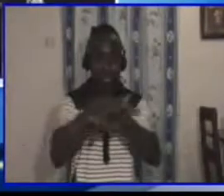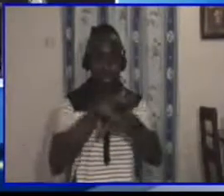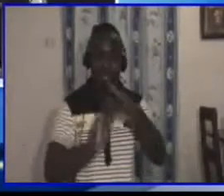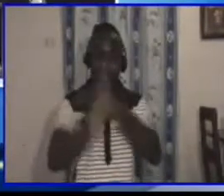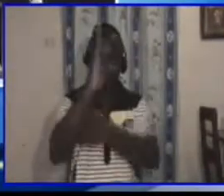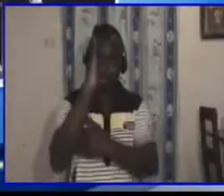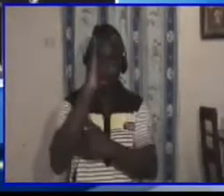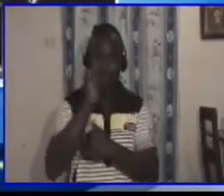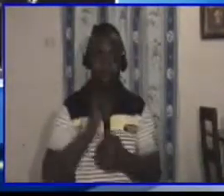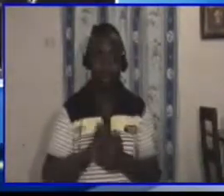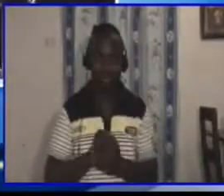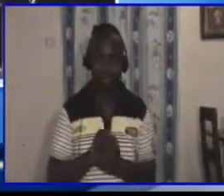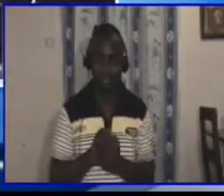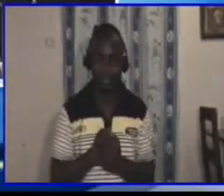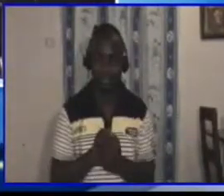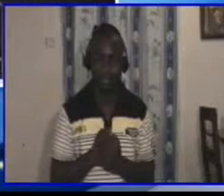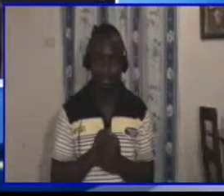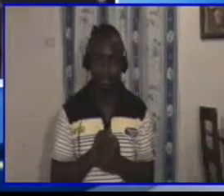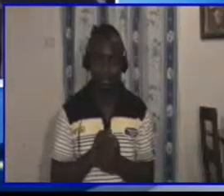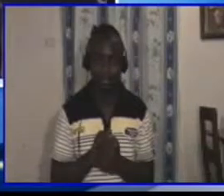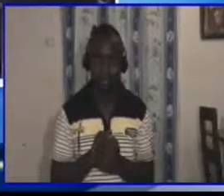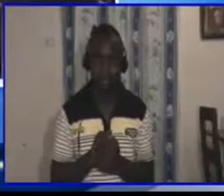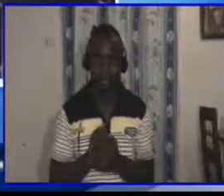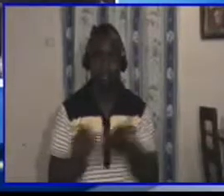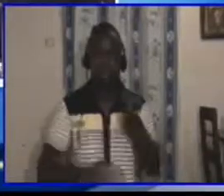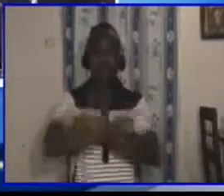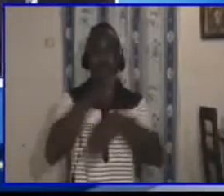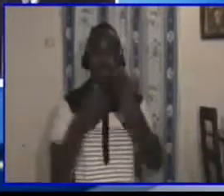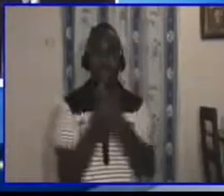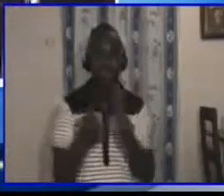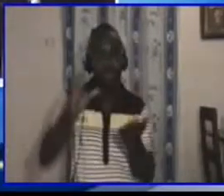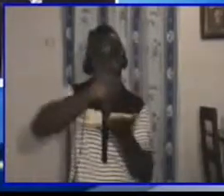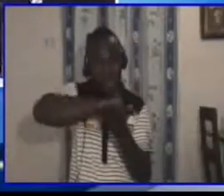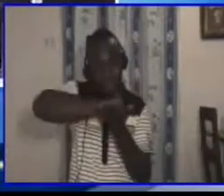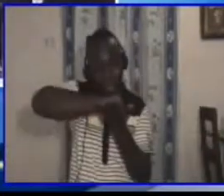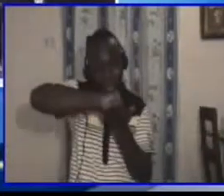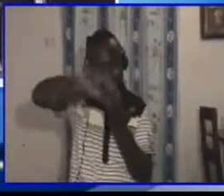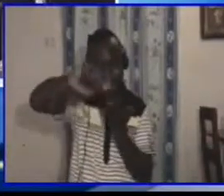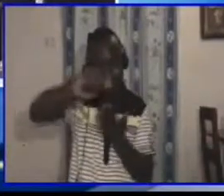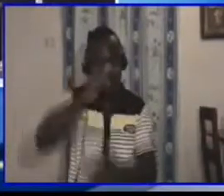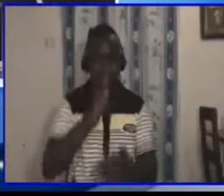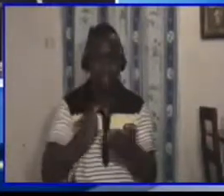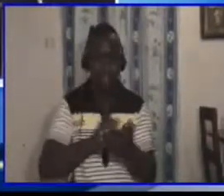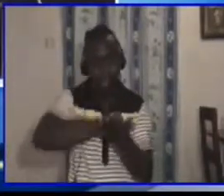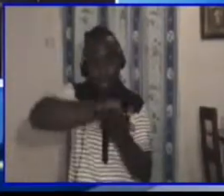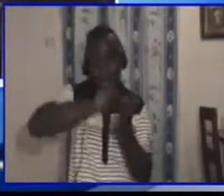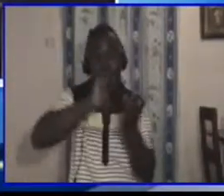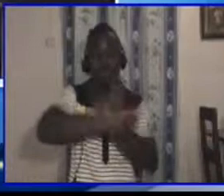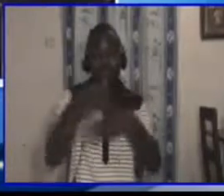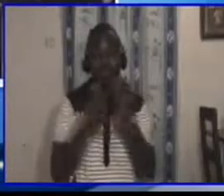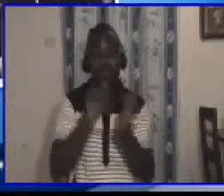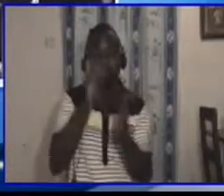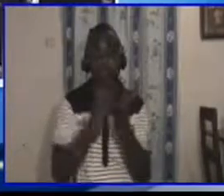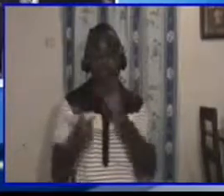indietro addio indietro alla sua parola e indietro all'inizio